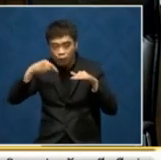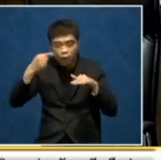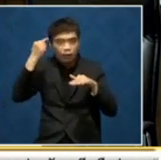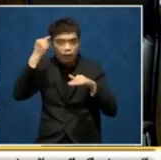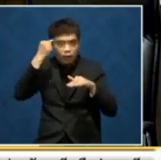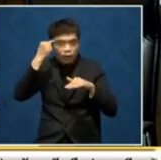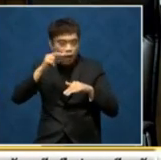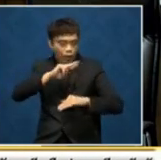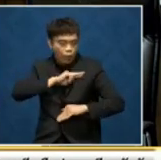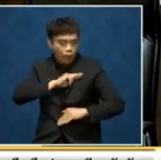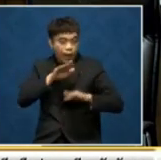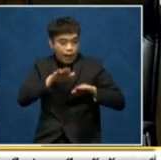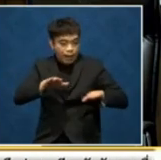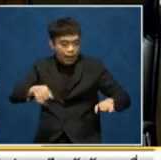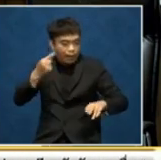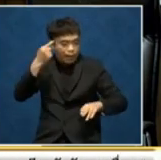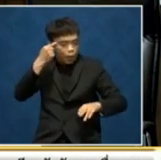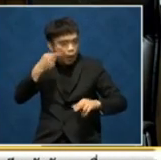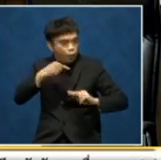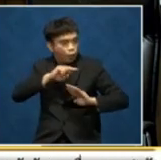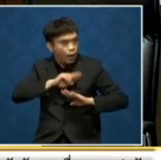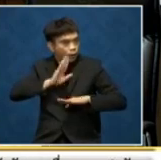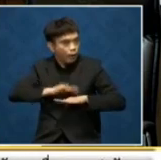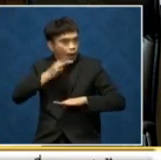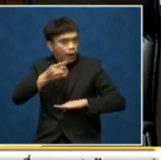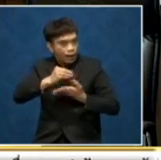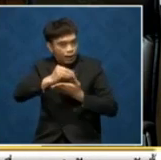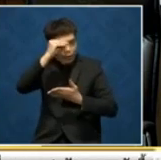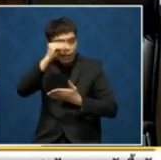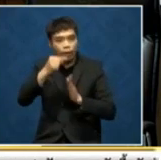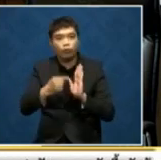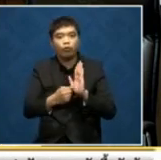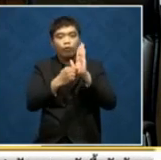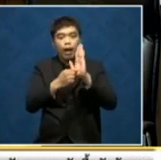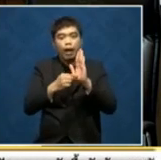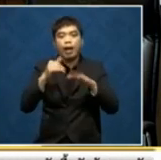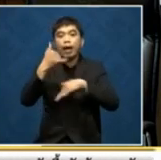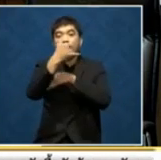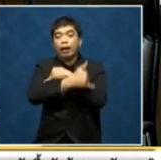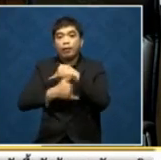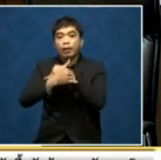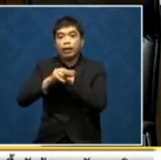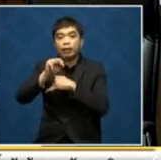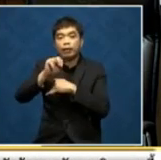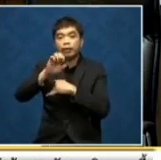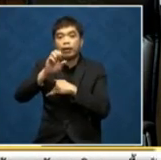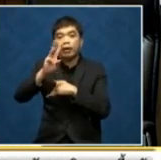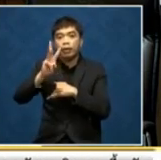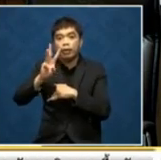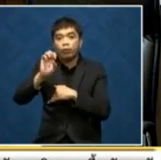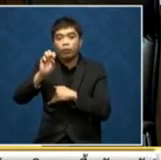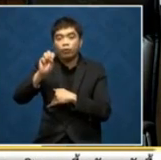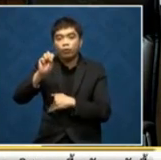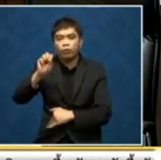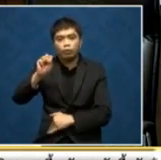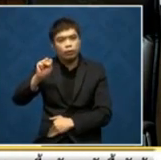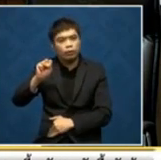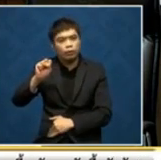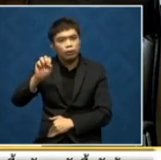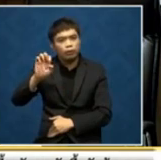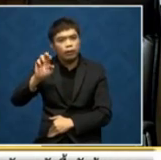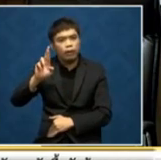เบื้องต้นนะยกตัวอย่างผมไปดูงานที่ประเทศนิวซีแลนด์นะครับเขาจัดระบบเป็นอย่างดีนะให้เด็กว่าเด็กชอบอะไรก็ให้